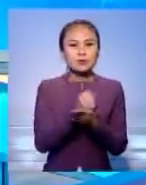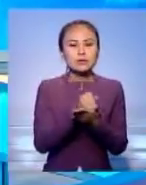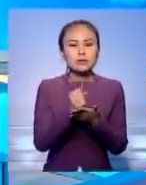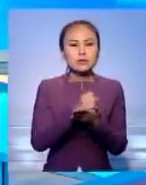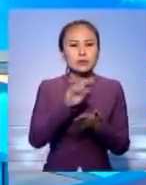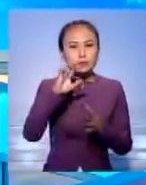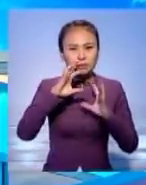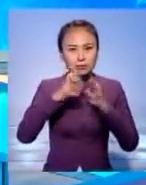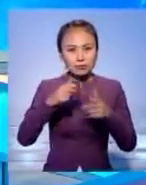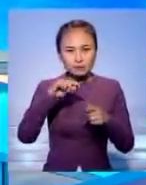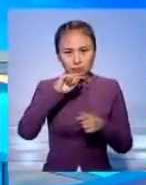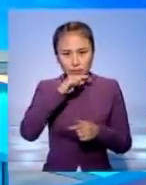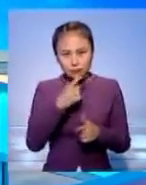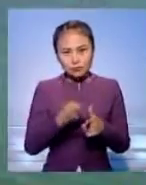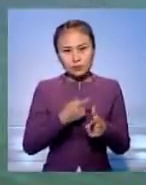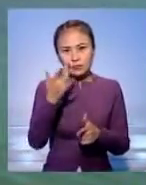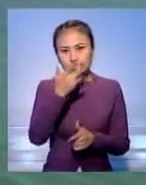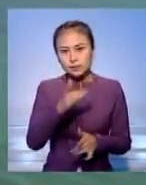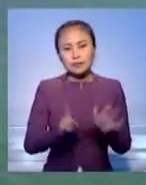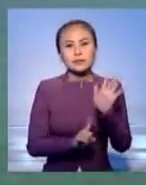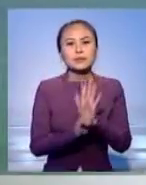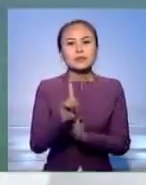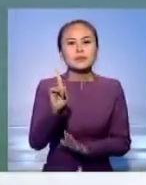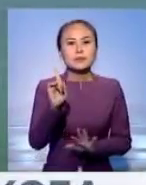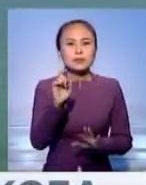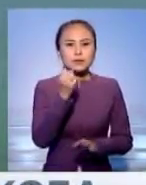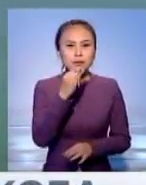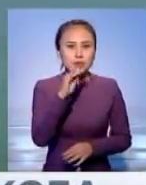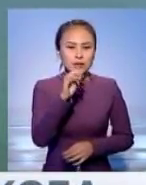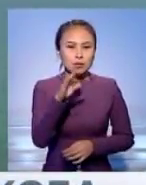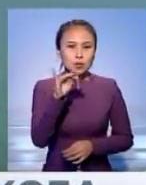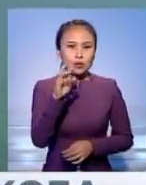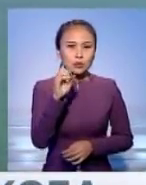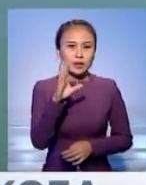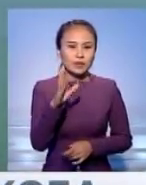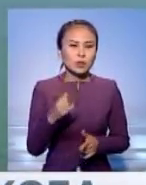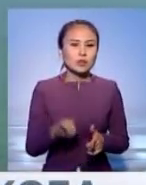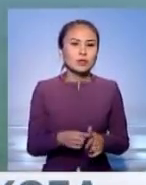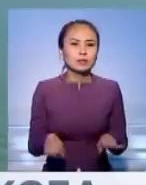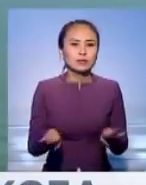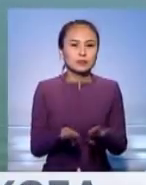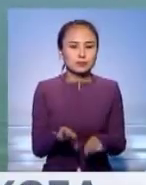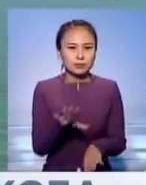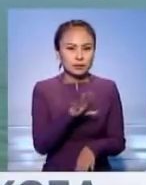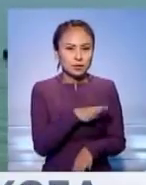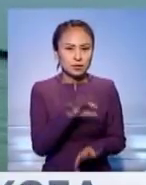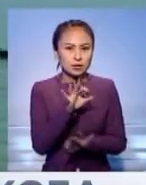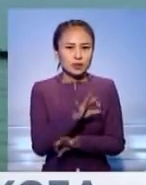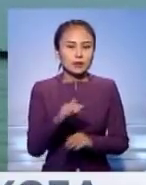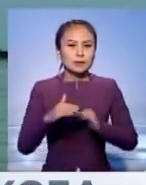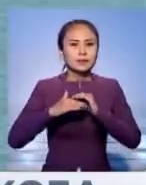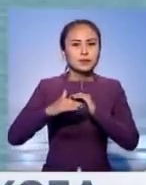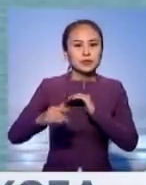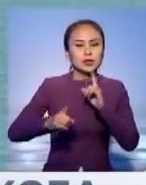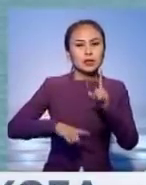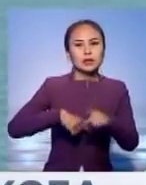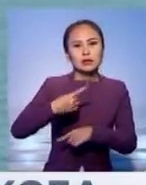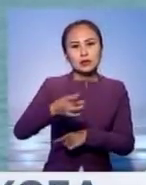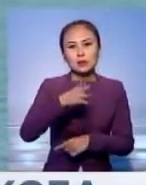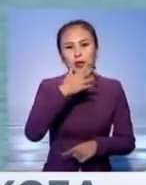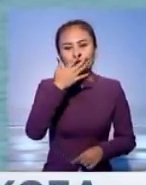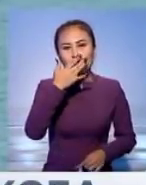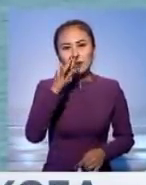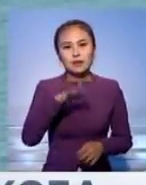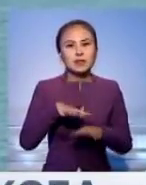президенті қоржандағы әлемдік экономика және саясат институтының сарапшысы Айжан Мұқышбаева осында пікірде. Оның айтуынша, ендігі жерде